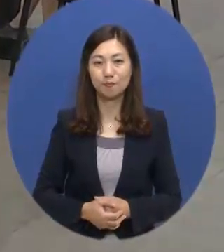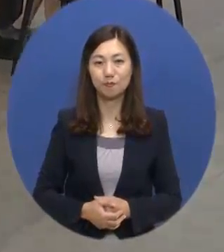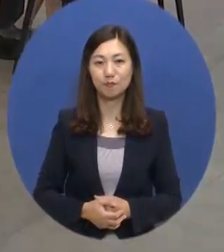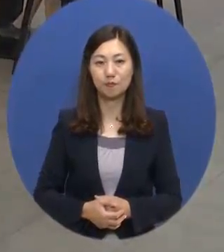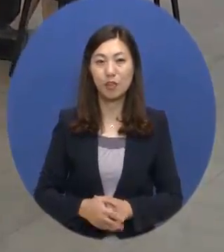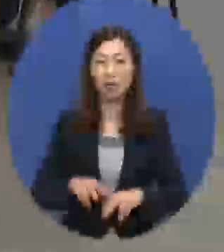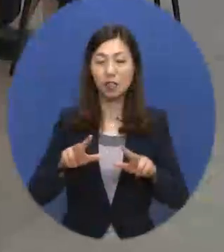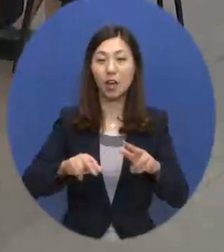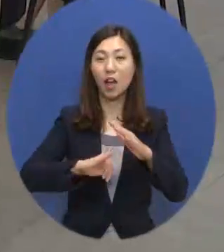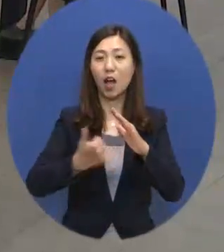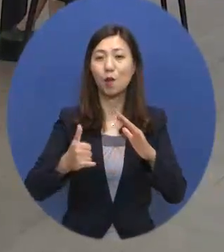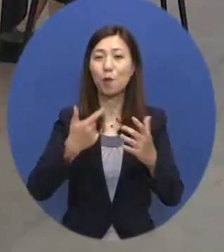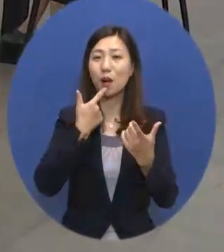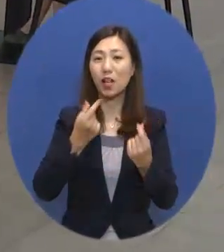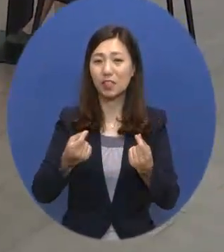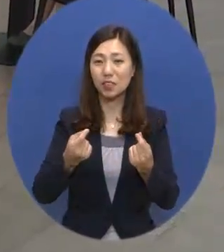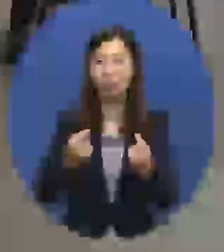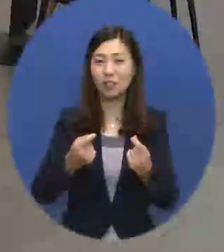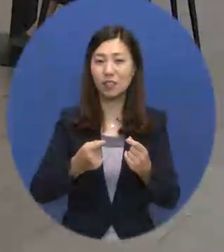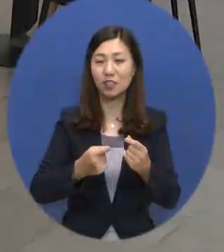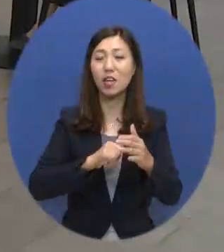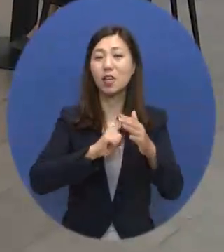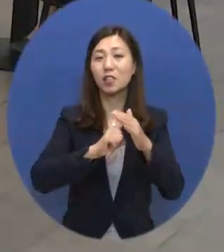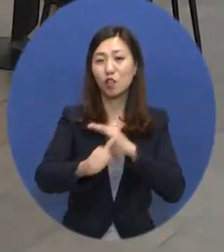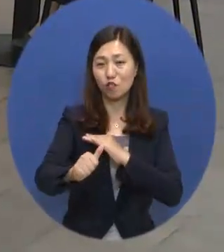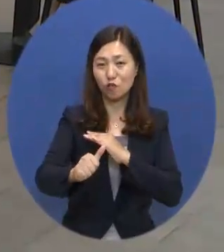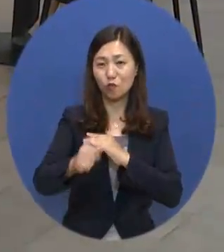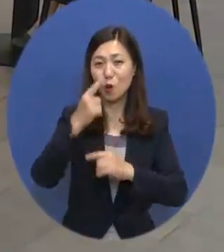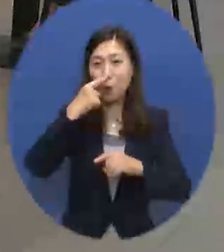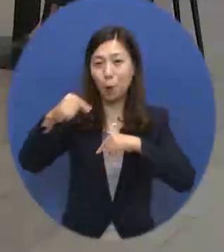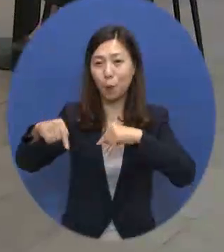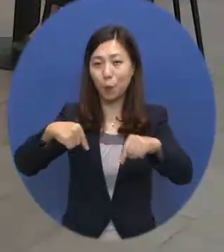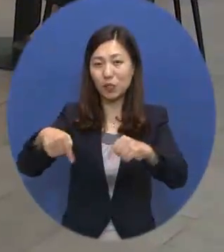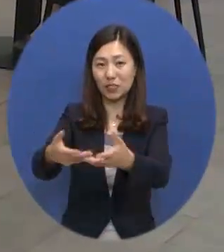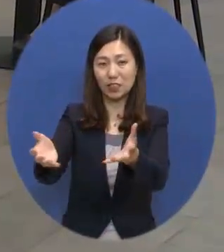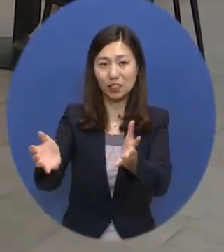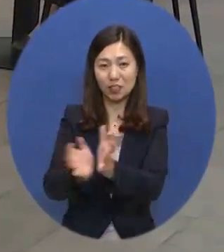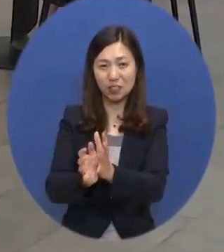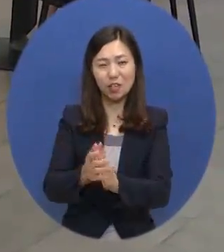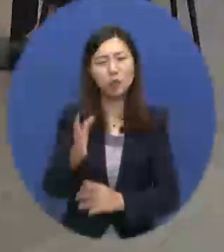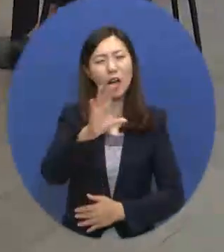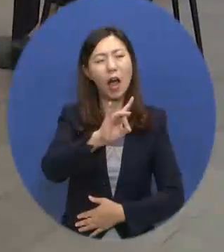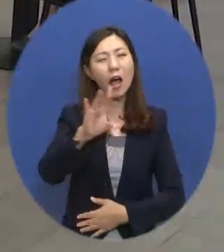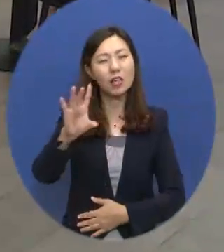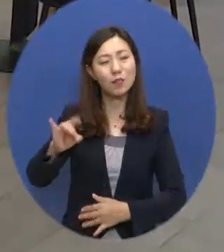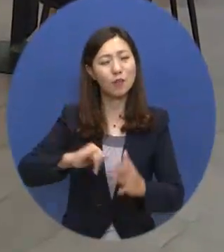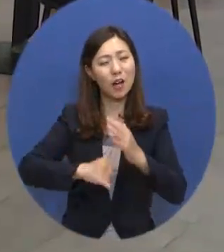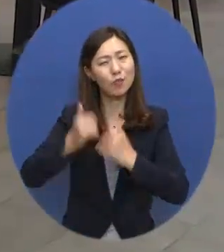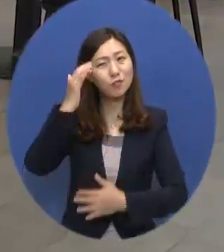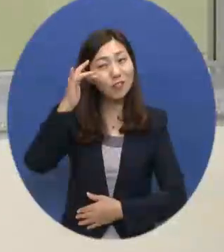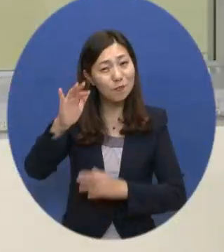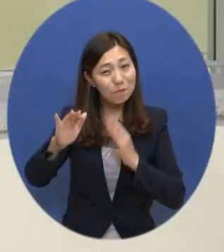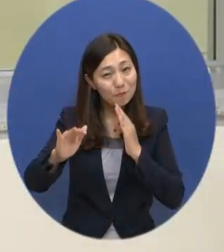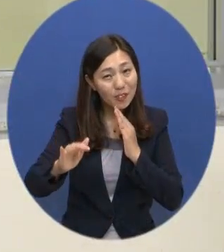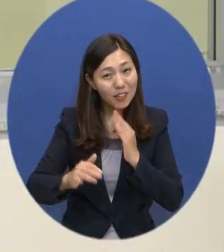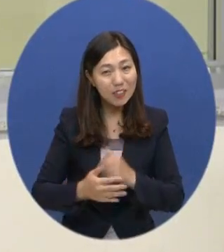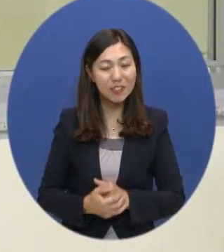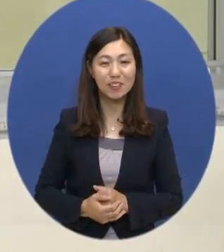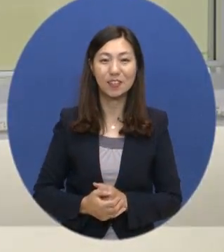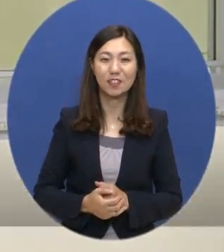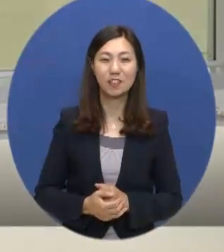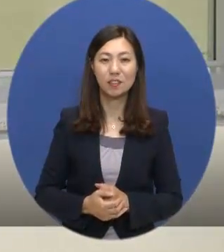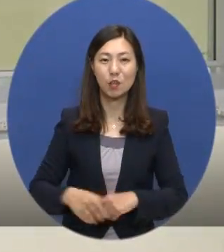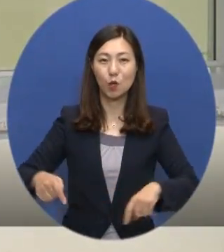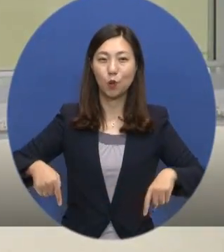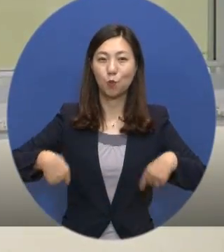이제는 가족 같은 선수들과 코칭 스텝. 그래도 가끔은 가족들이 그리우시죠. 휠체어